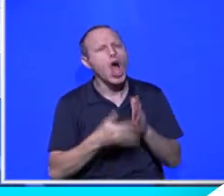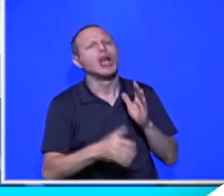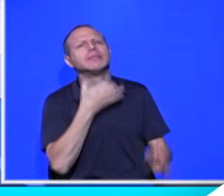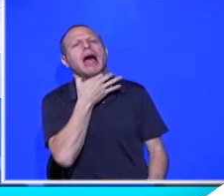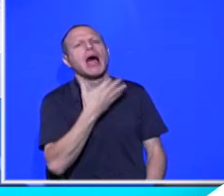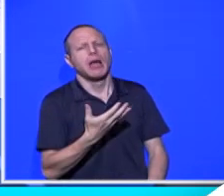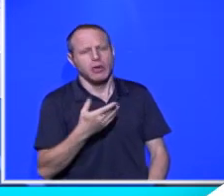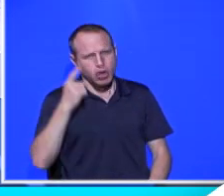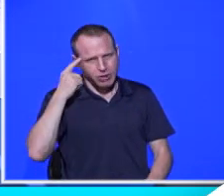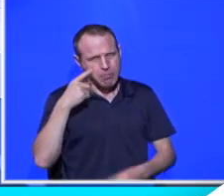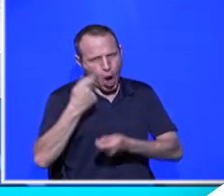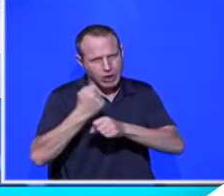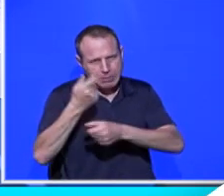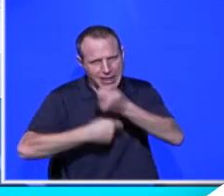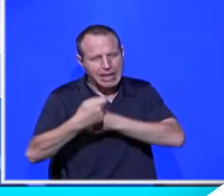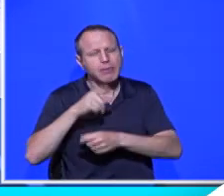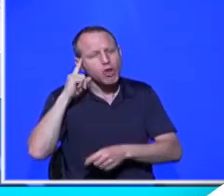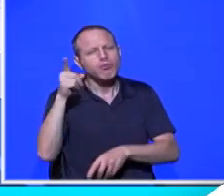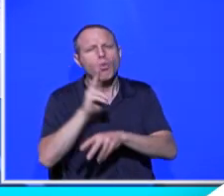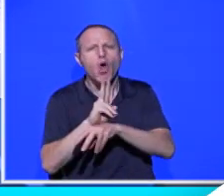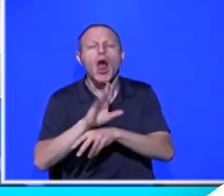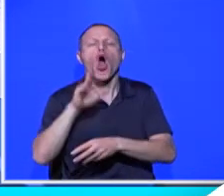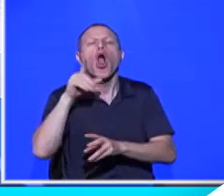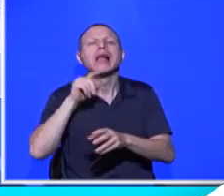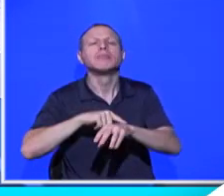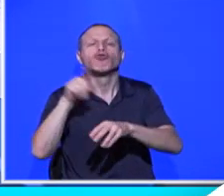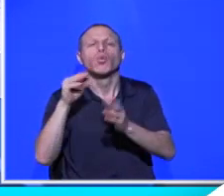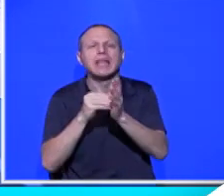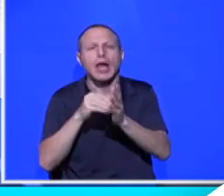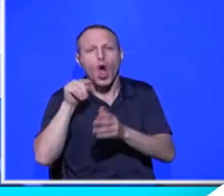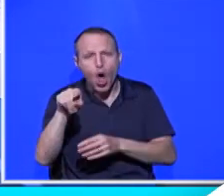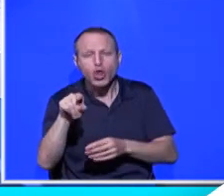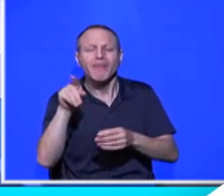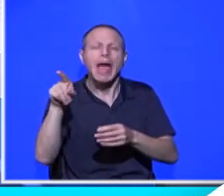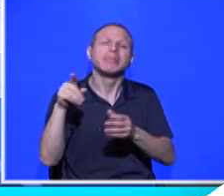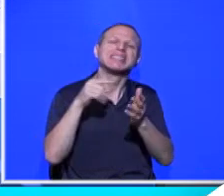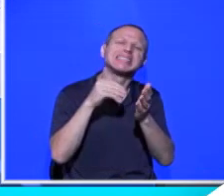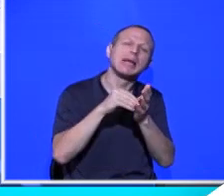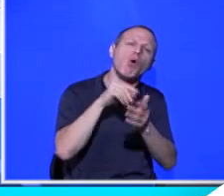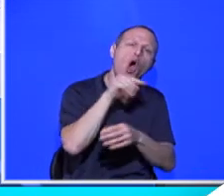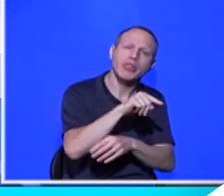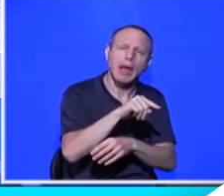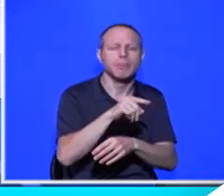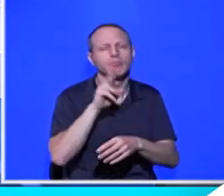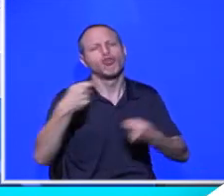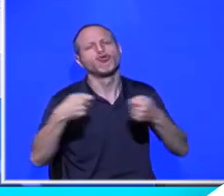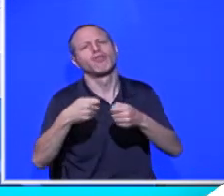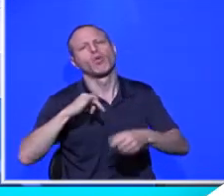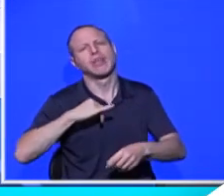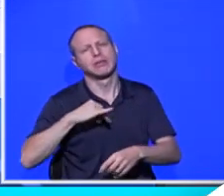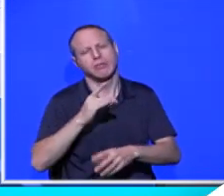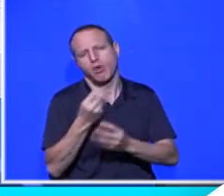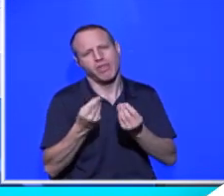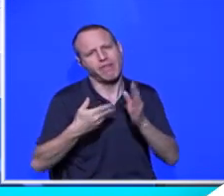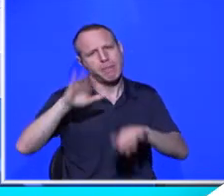איתו עסקים, יודעים שהוא נוכל, אבל כל הזמן שהם צריכים אותו והוא צריך אותם, יש כאן שותפות אינטרסים. ולא דבר מעבר לזה. זה הדבר